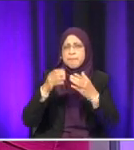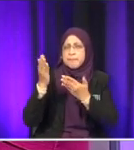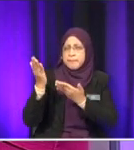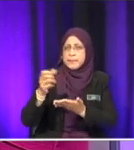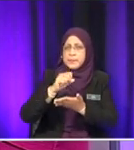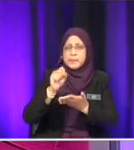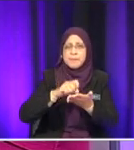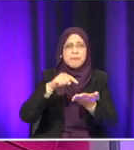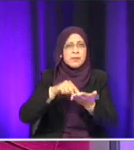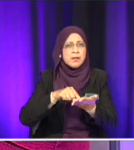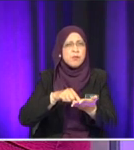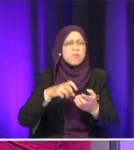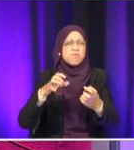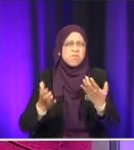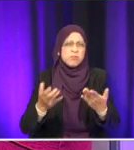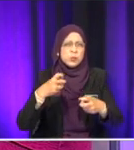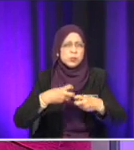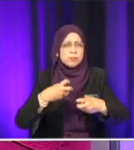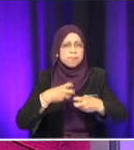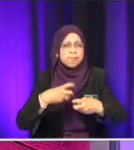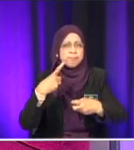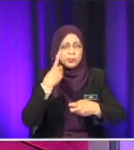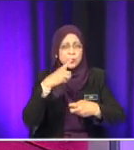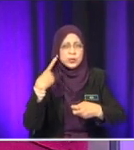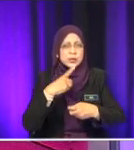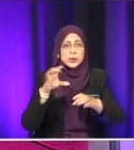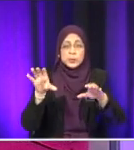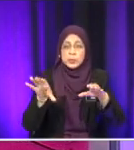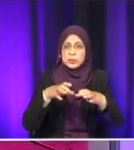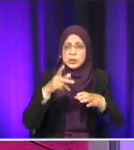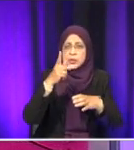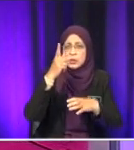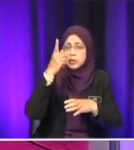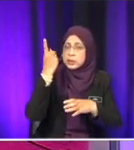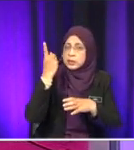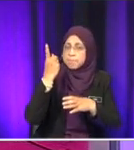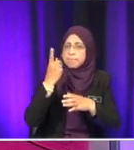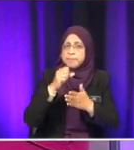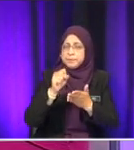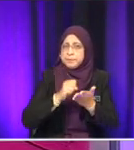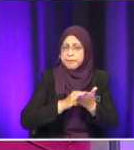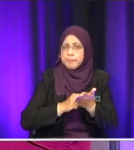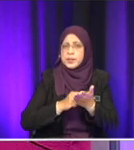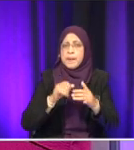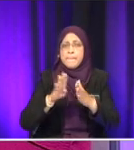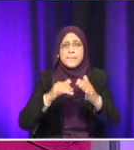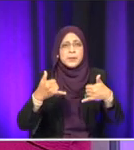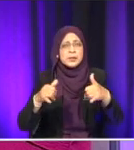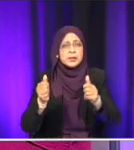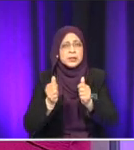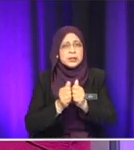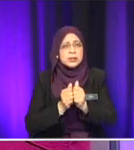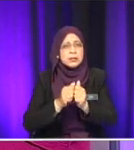yang agak sukar gitu buat kain apa ya kerennya artikel dia bermain dengan